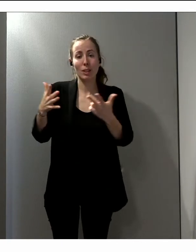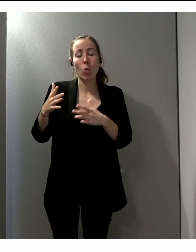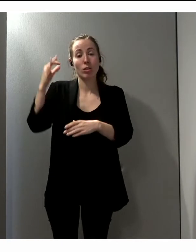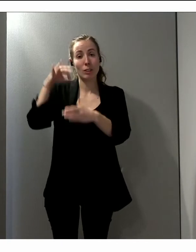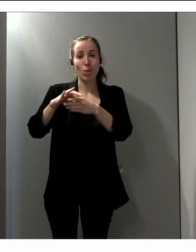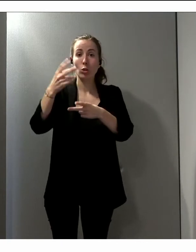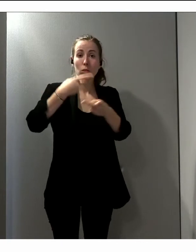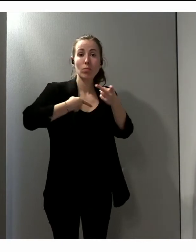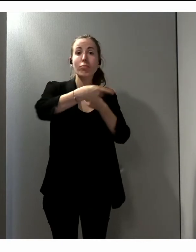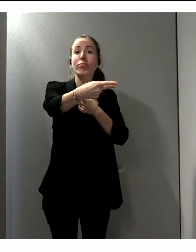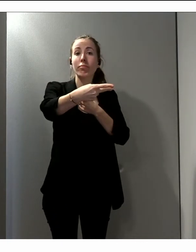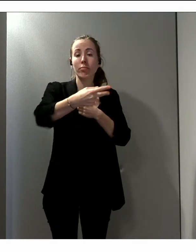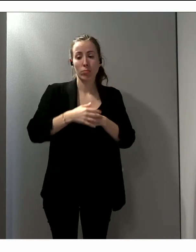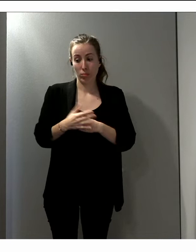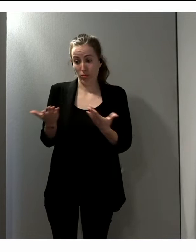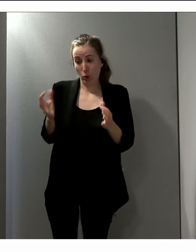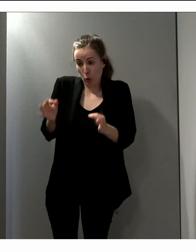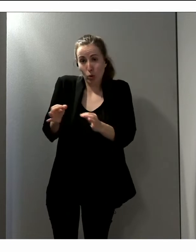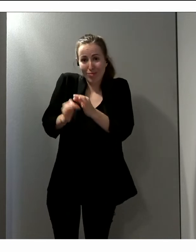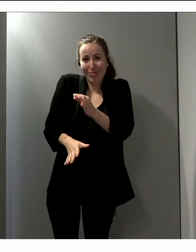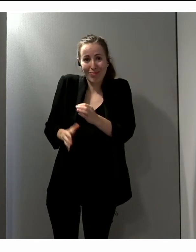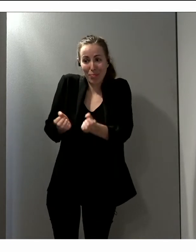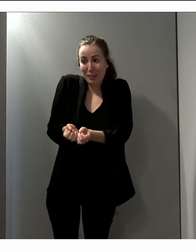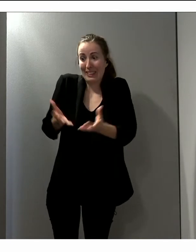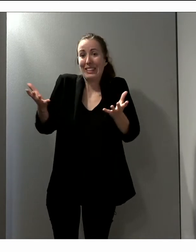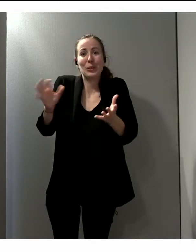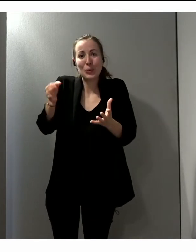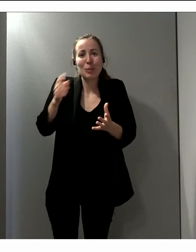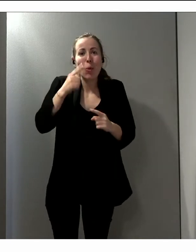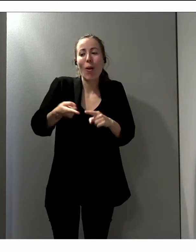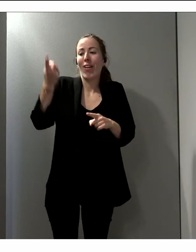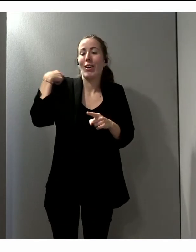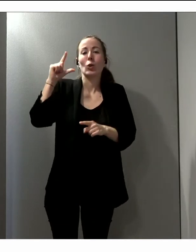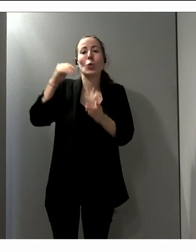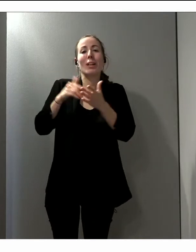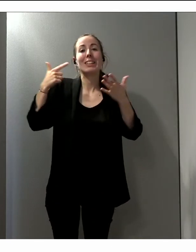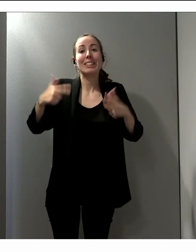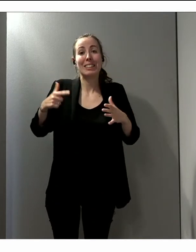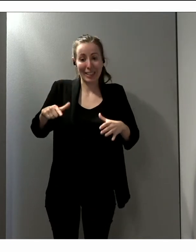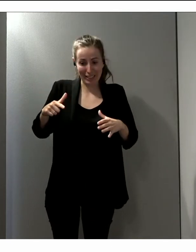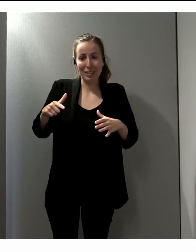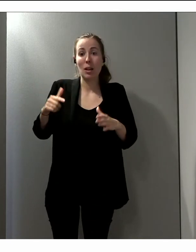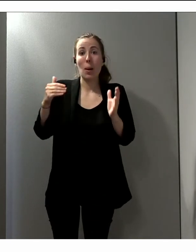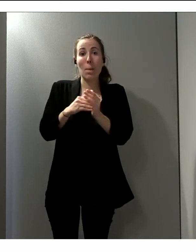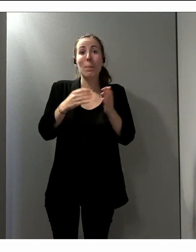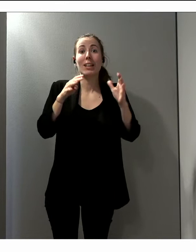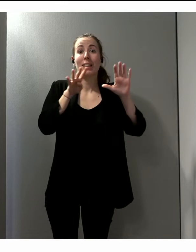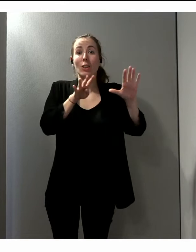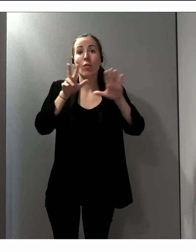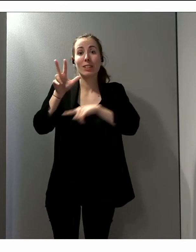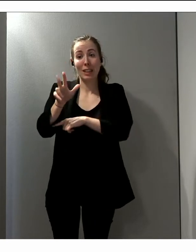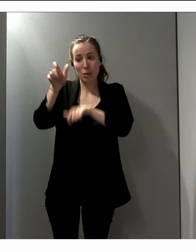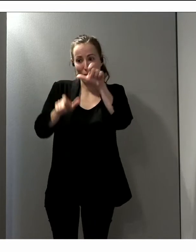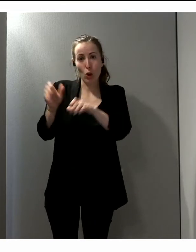les résultats sont quand même extrêmement notables, puisque aux élections présidentielles de 2017, nous avions 1093 détenus qui avaient